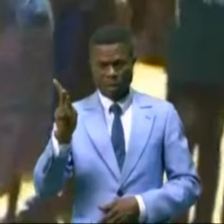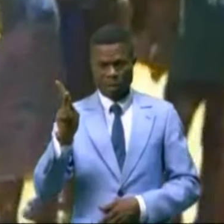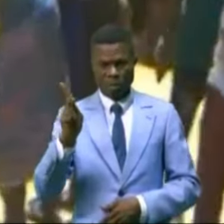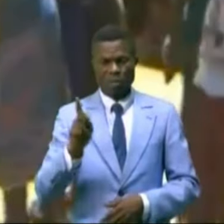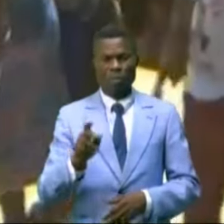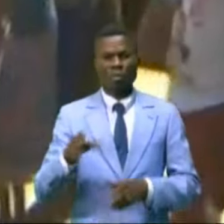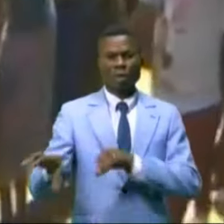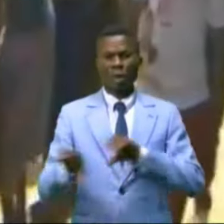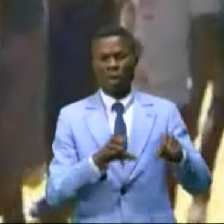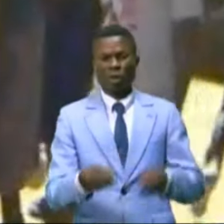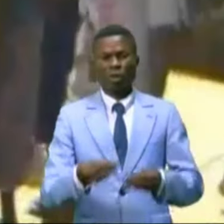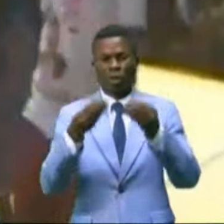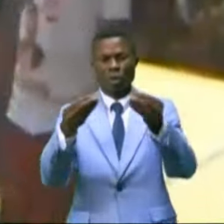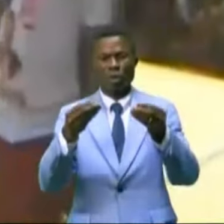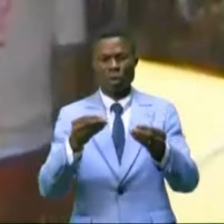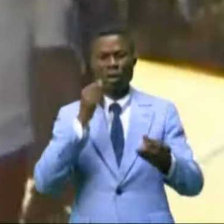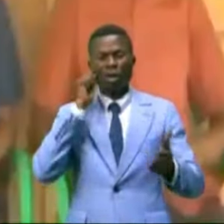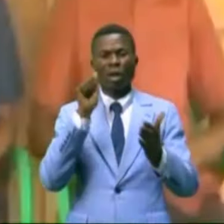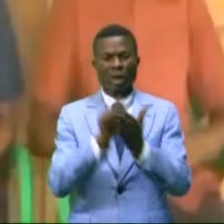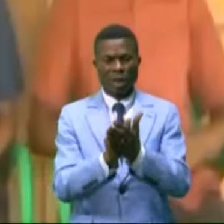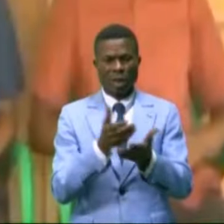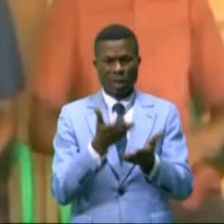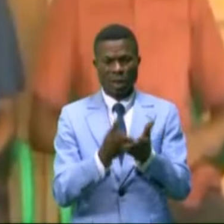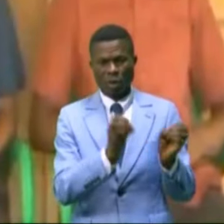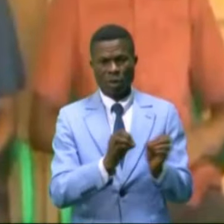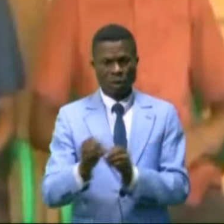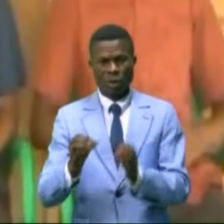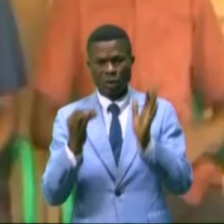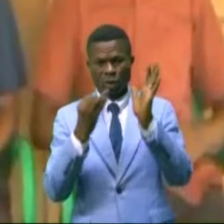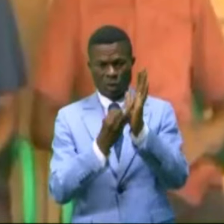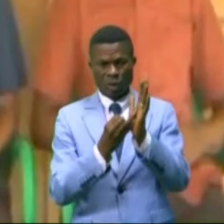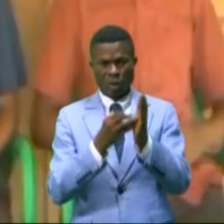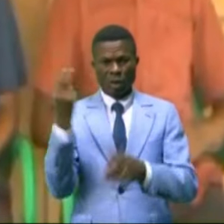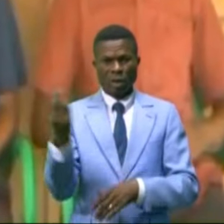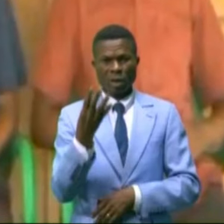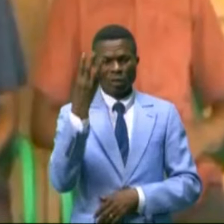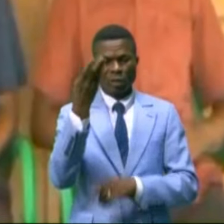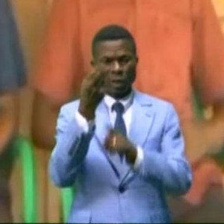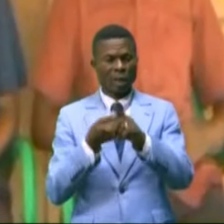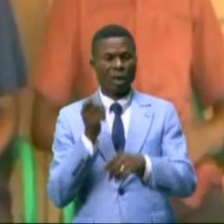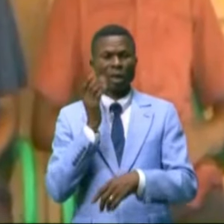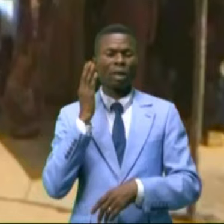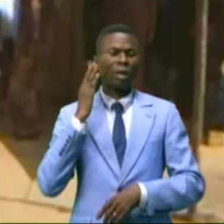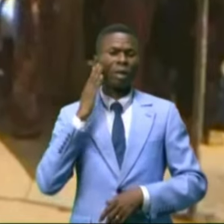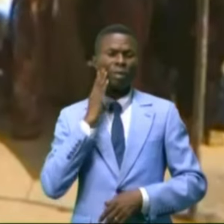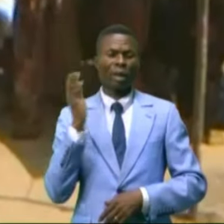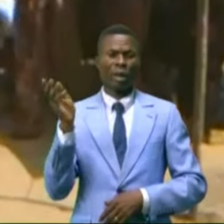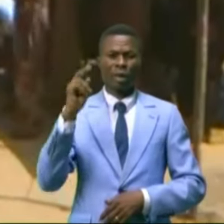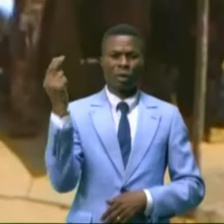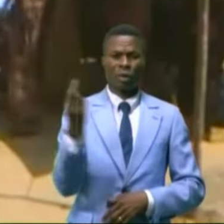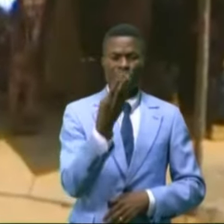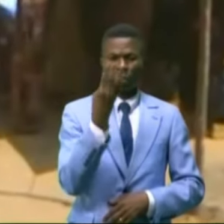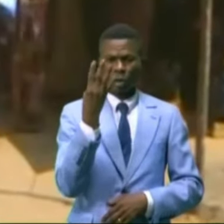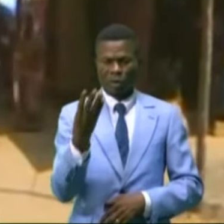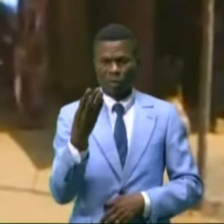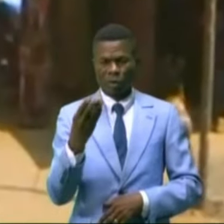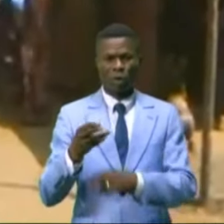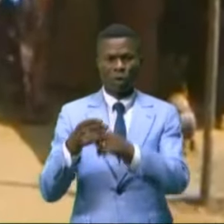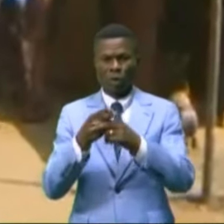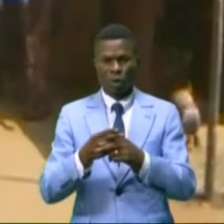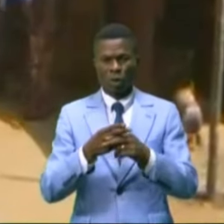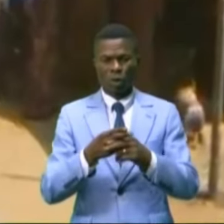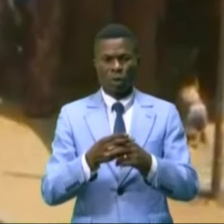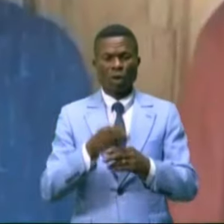cérémonie de remise de cet arrêté s'est organisé le dimanche 24 mars 2024 à olou sous la supervision du